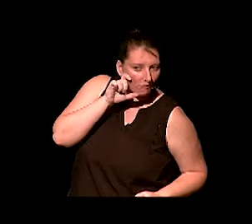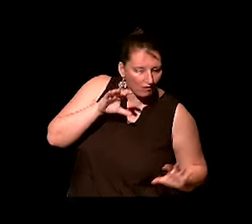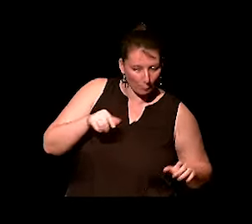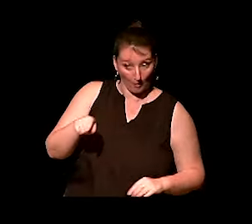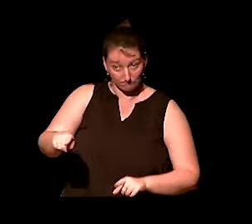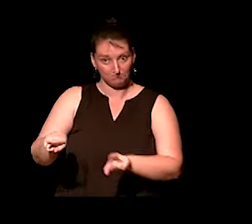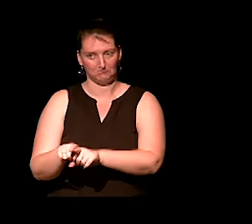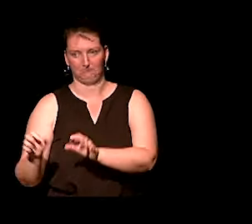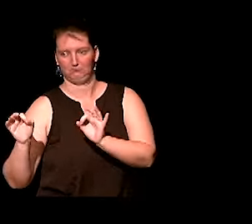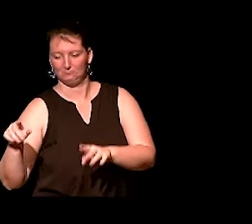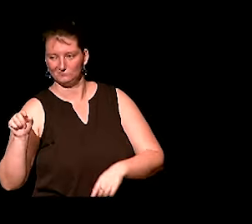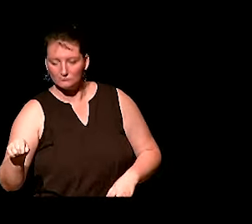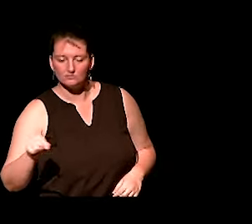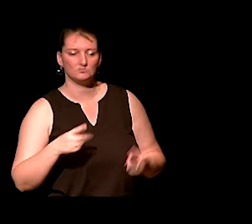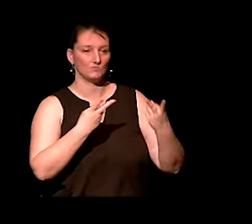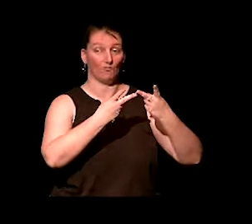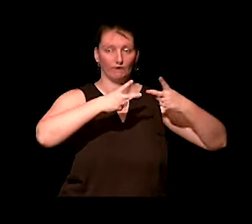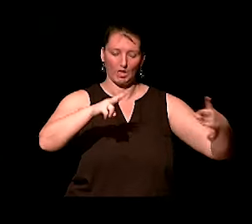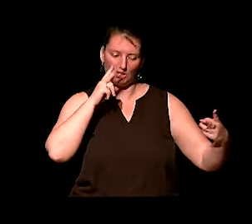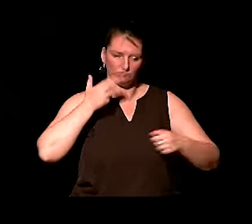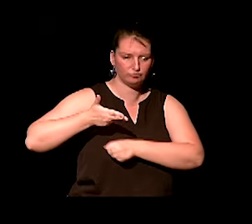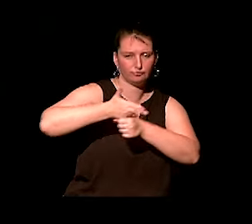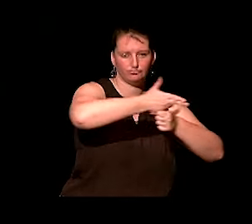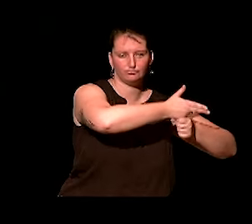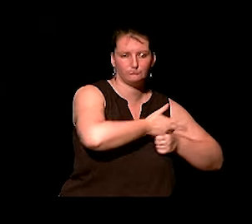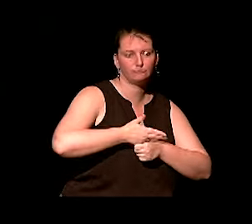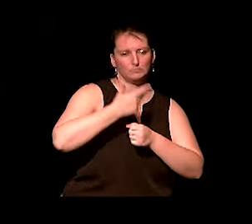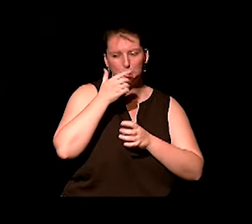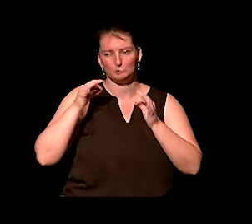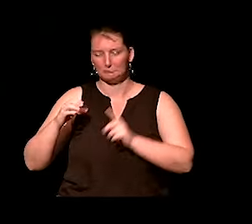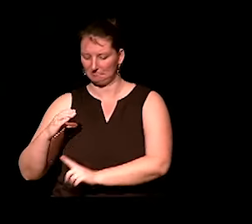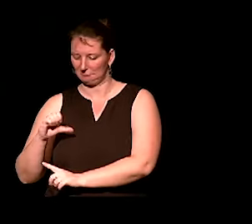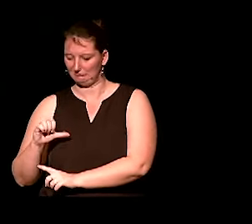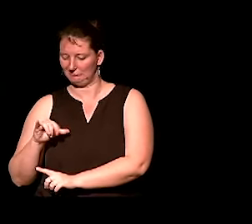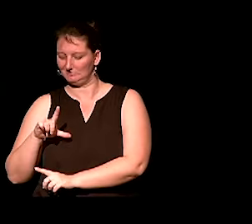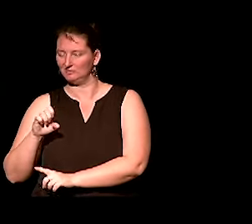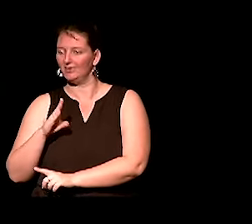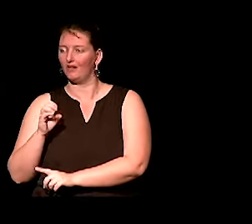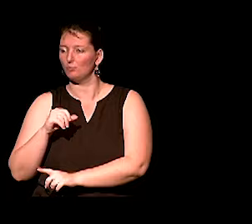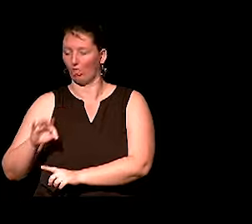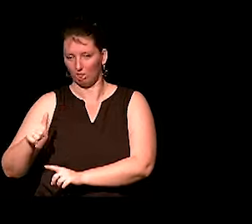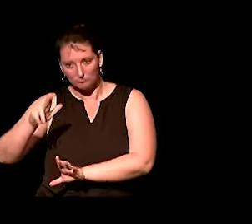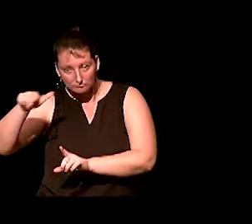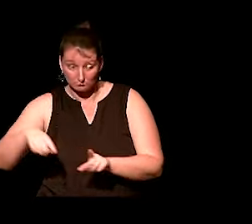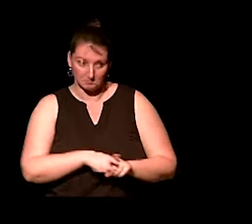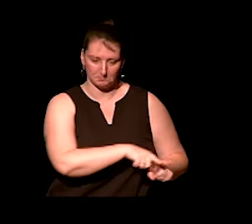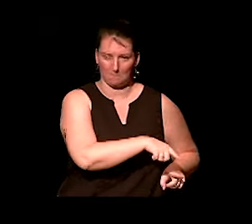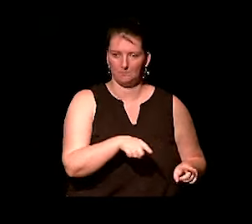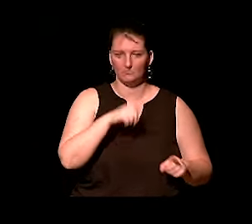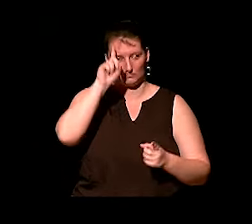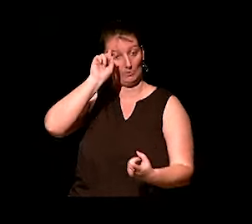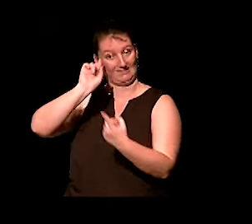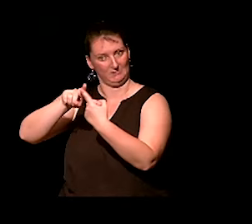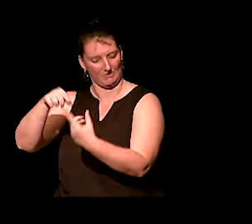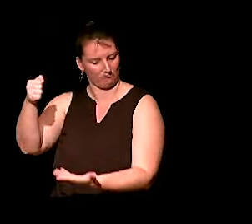La façon de filmer les villes, un petit peu comme Caillebotte souhaitait les peindre. Bref, de voir un héritage dans les thèmes, hein,